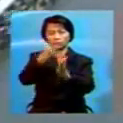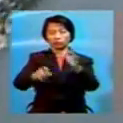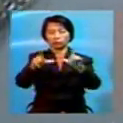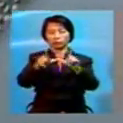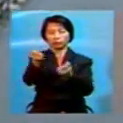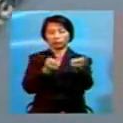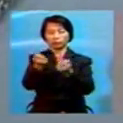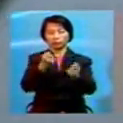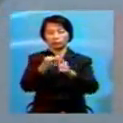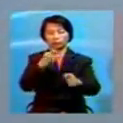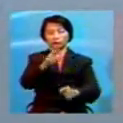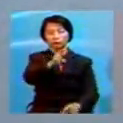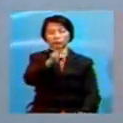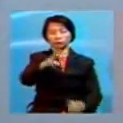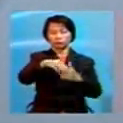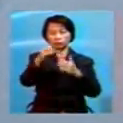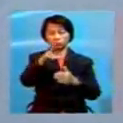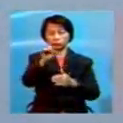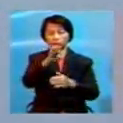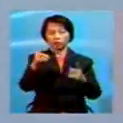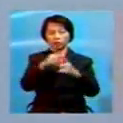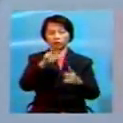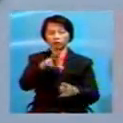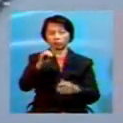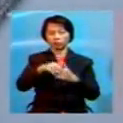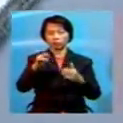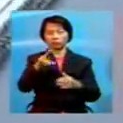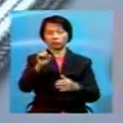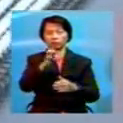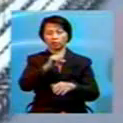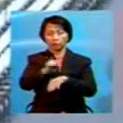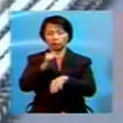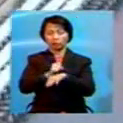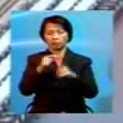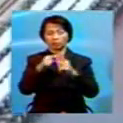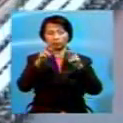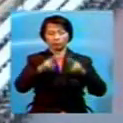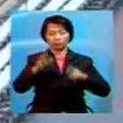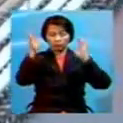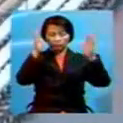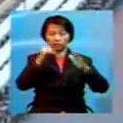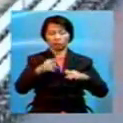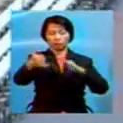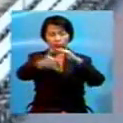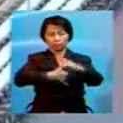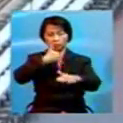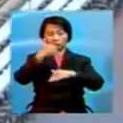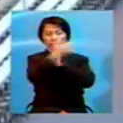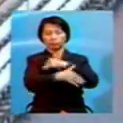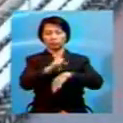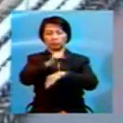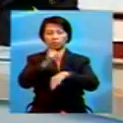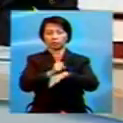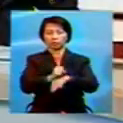kenderaan daripada Singapura kepada 35 Singapura terhadap kenderaan rakyat Malaysia yang memasuki negara